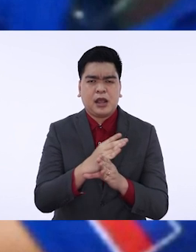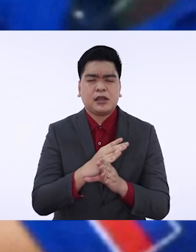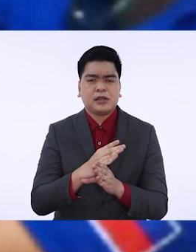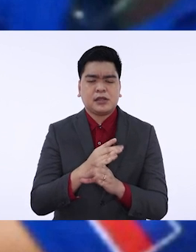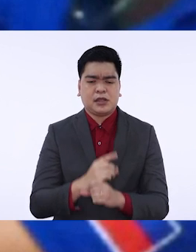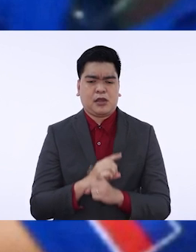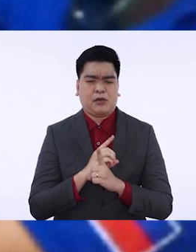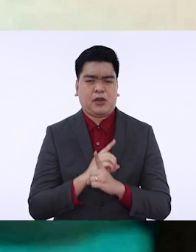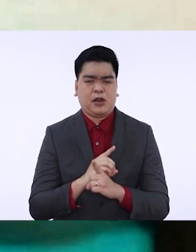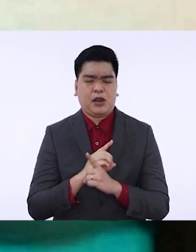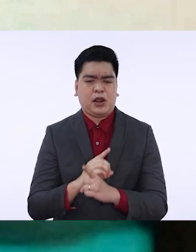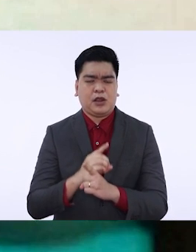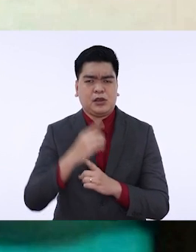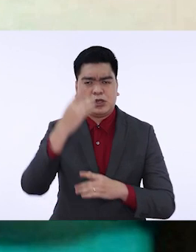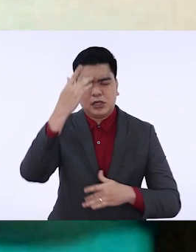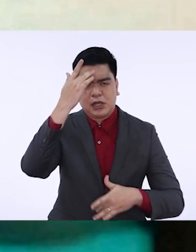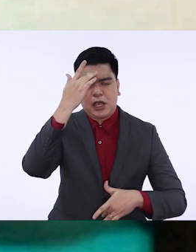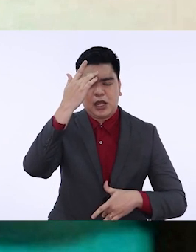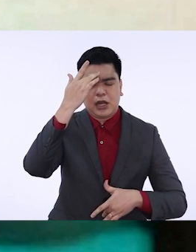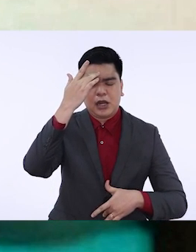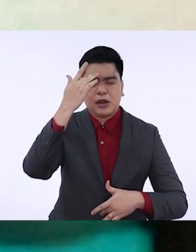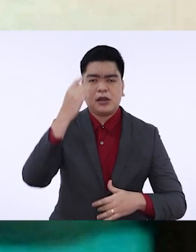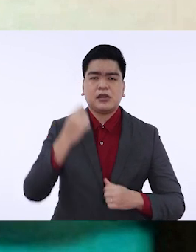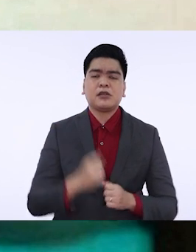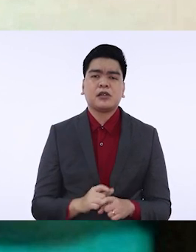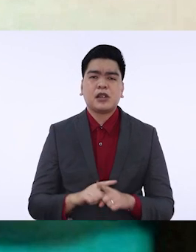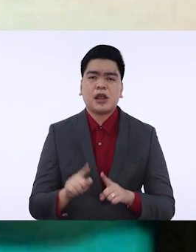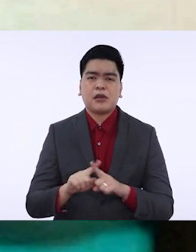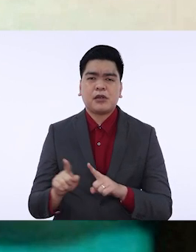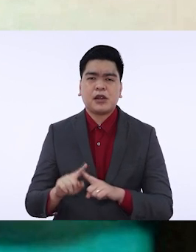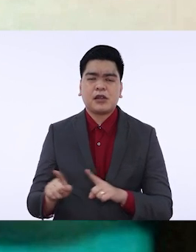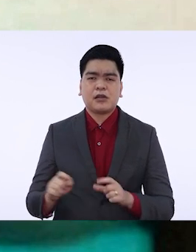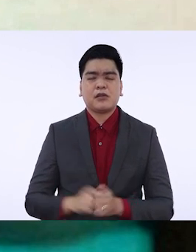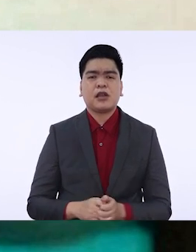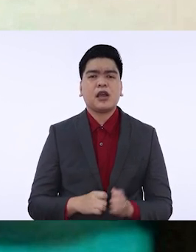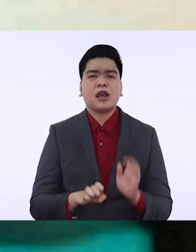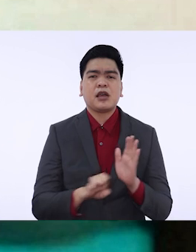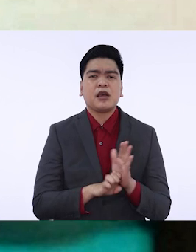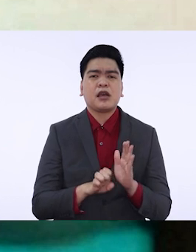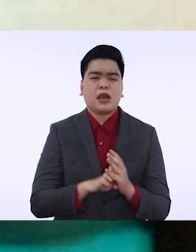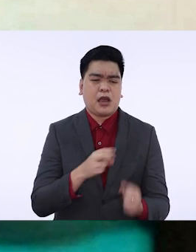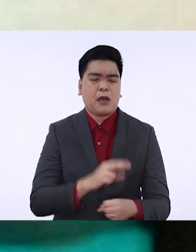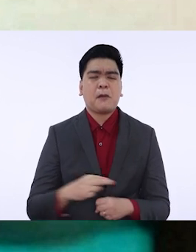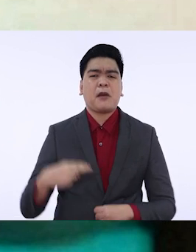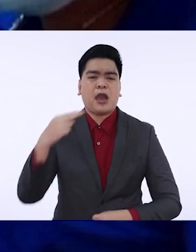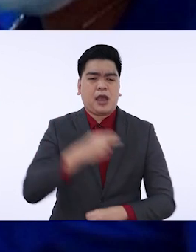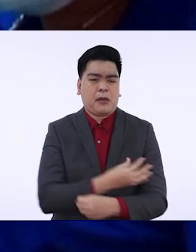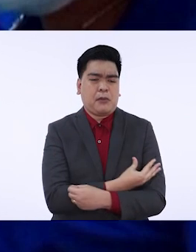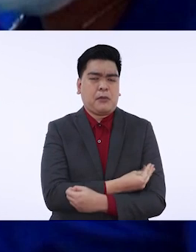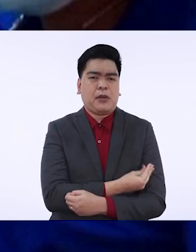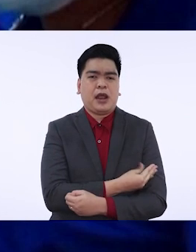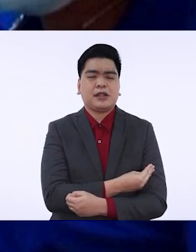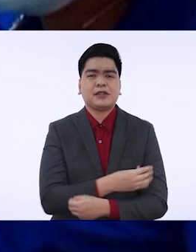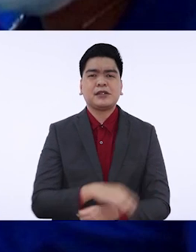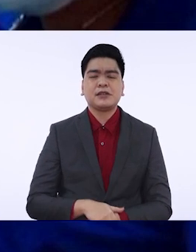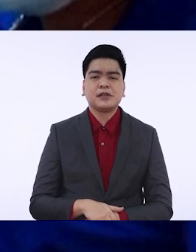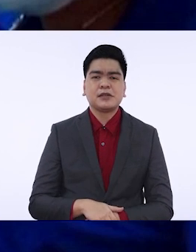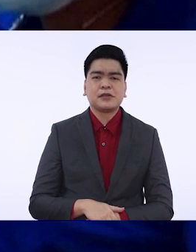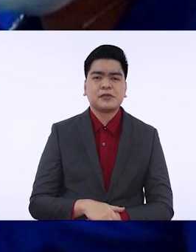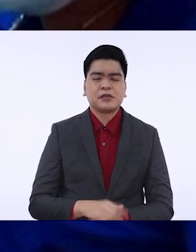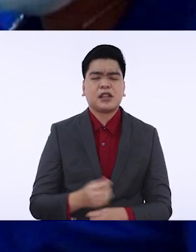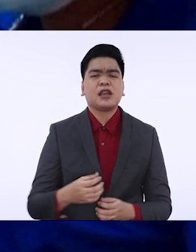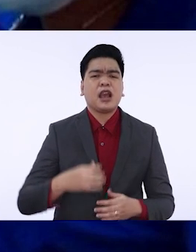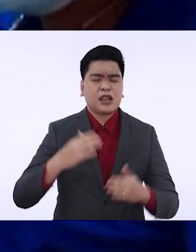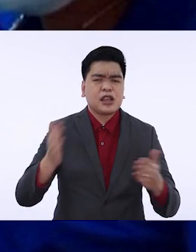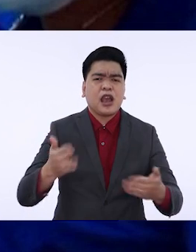mga kapatid sa lokal na ito, ang pagkakaroon ng iba't ibang uri ng sakit tulad ng high blood o hypertension. Hinihingkayat